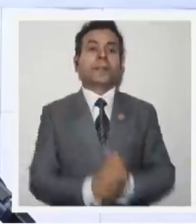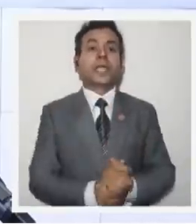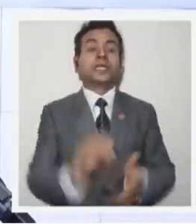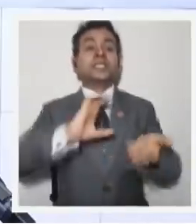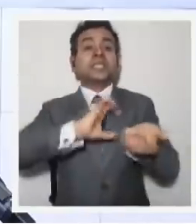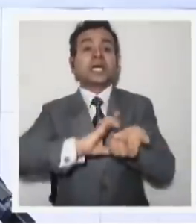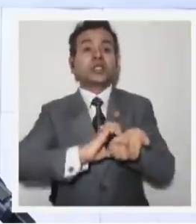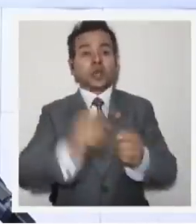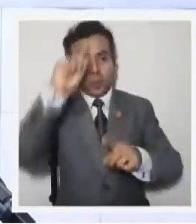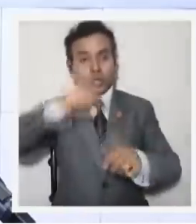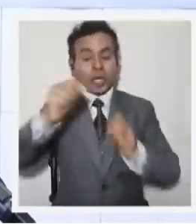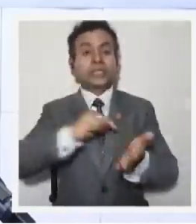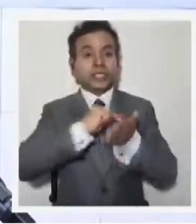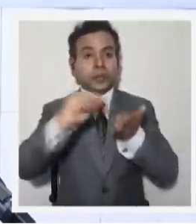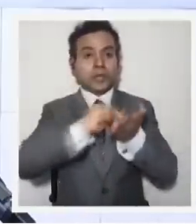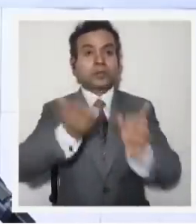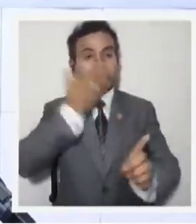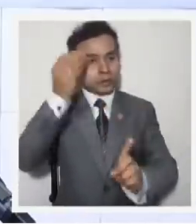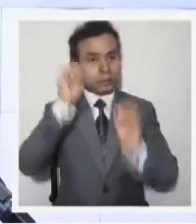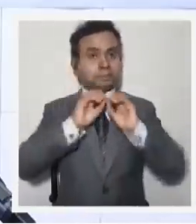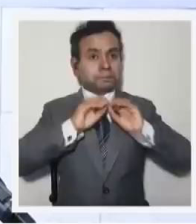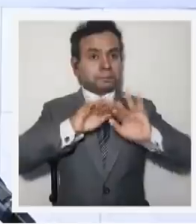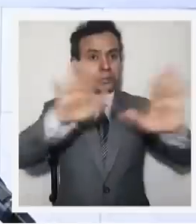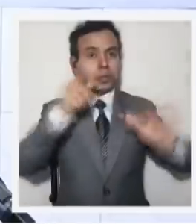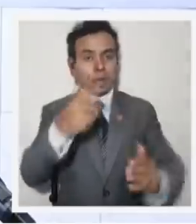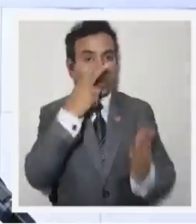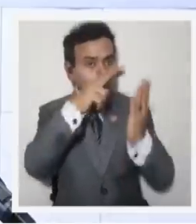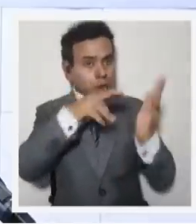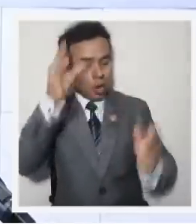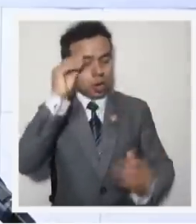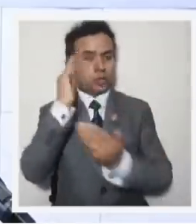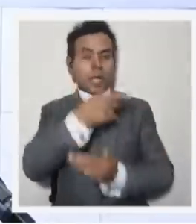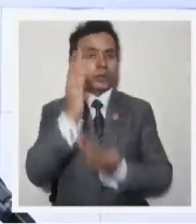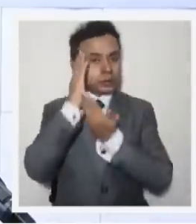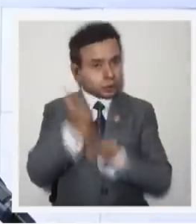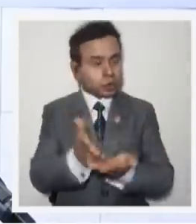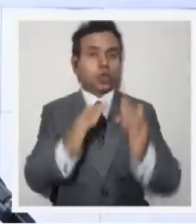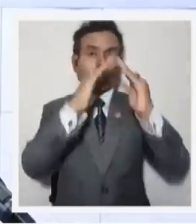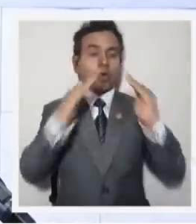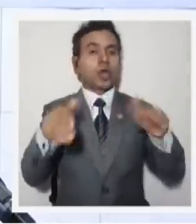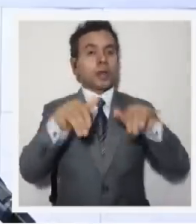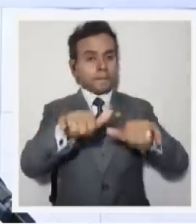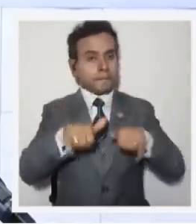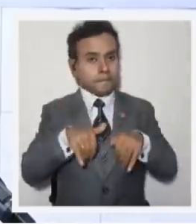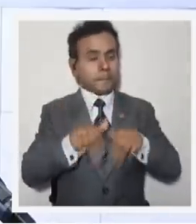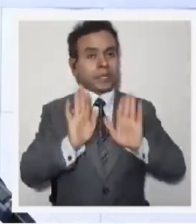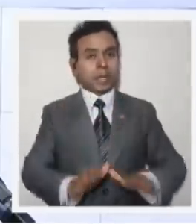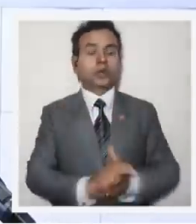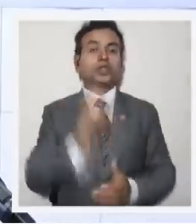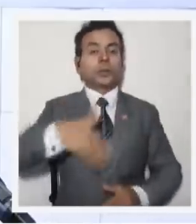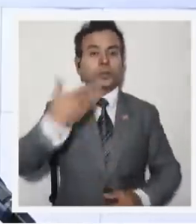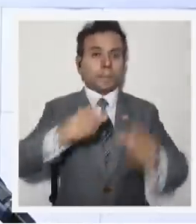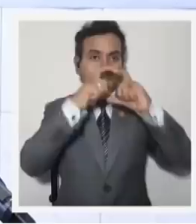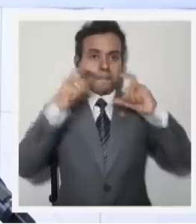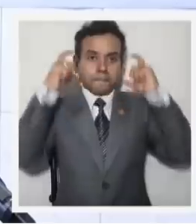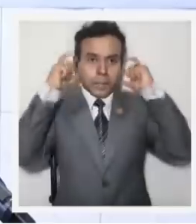হাতে। আপনারা সবাই যে স্বাস্থ্যবিধিগুলি আমরা সবসময় বলে থাকি সেই স্বাস্থ্য নিয়মগুলি আপনারা মানুন,